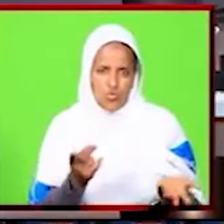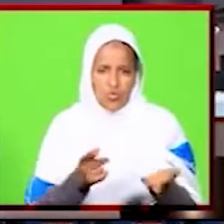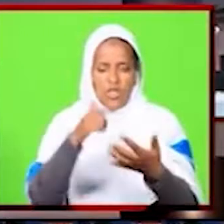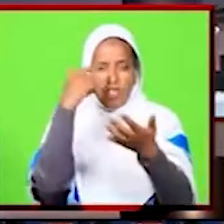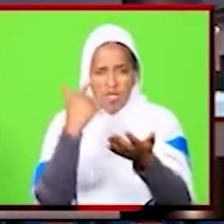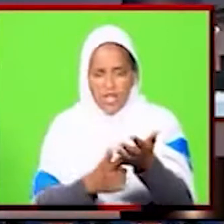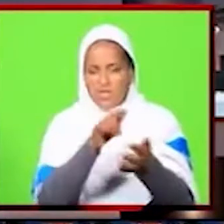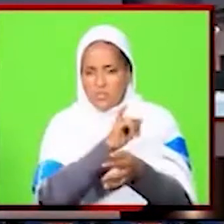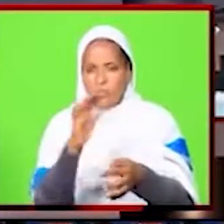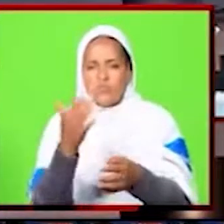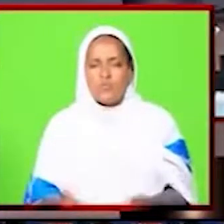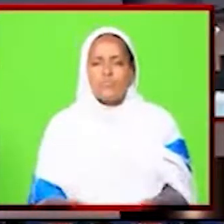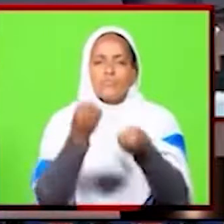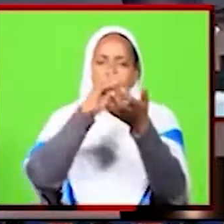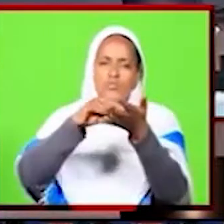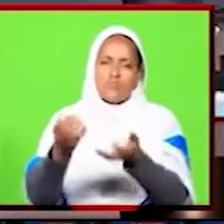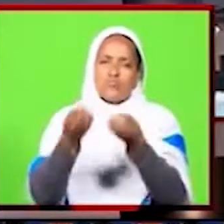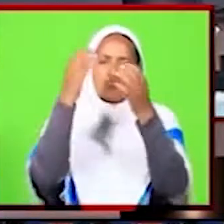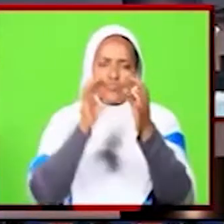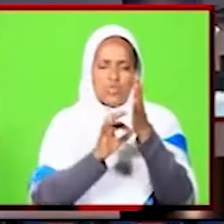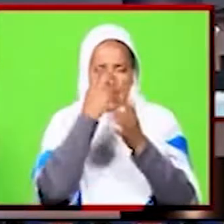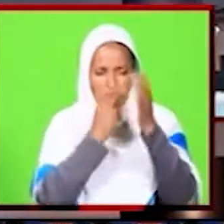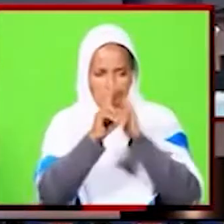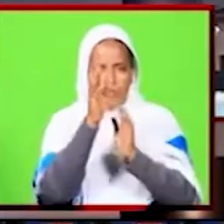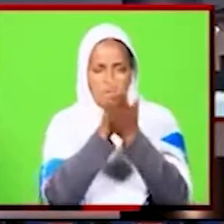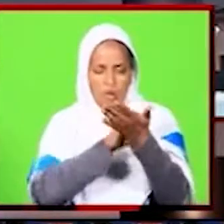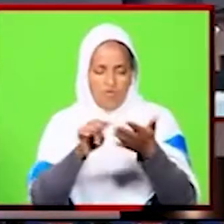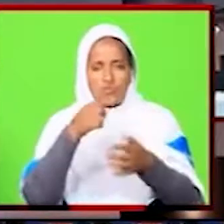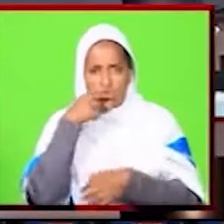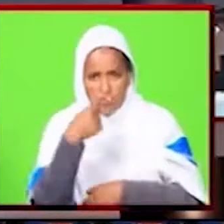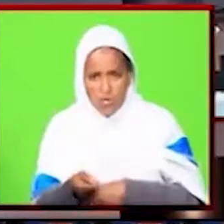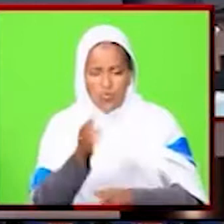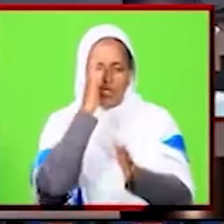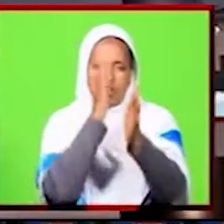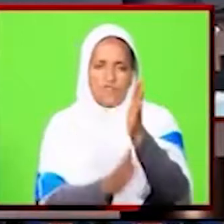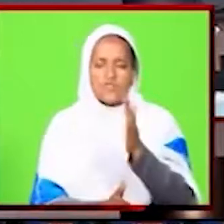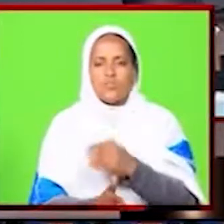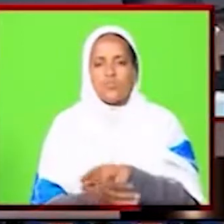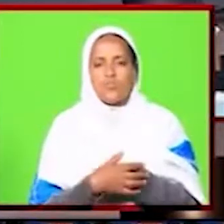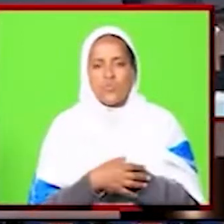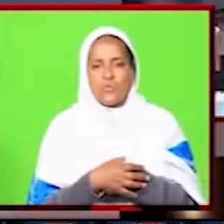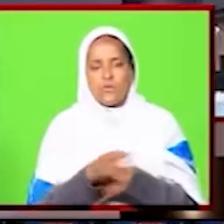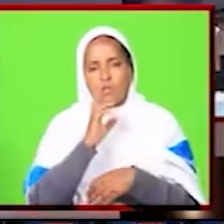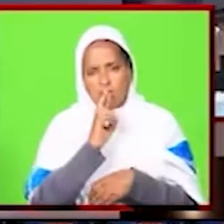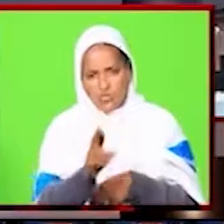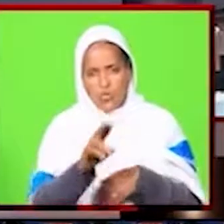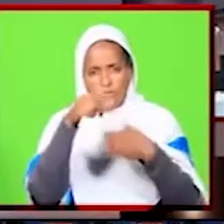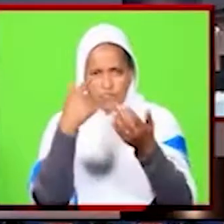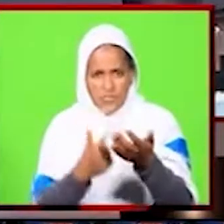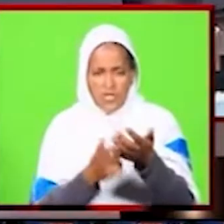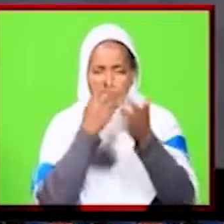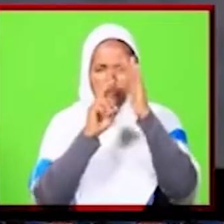ነው የተፈጸመባቸው። ይህንና ይህን የመሳሰሉ በሺ የሚቆጠሩ ትንቢቶች በመጽሐፍ ቅዱስ ተነግረው የተፈጸሙ